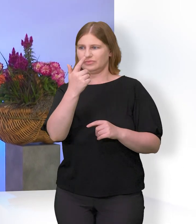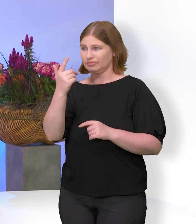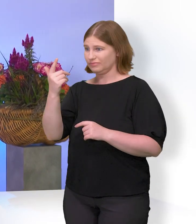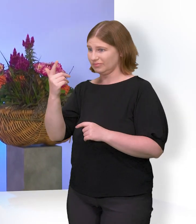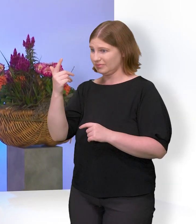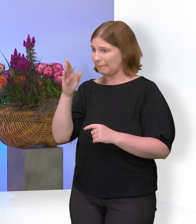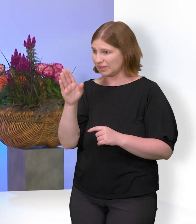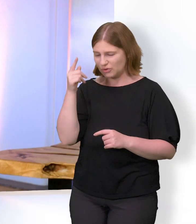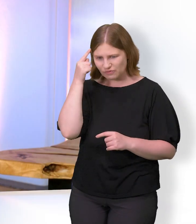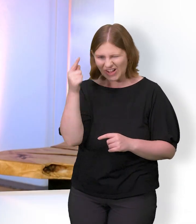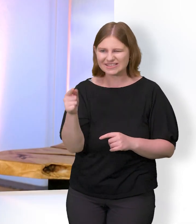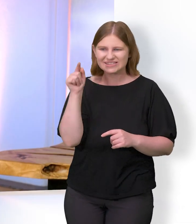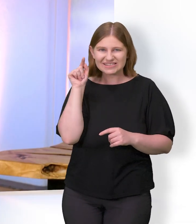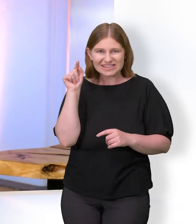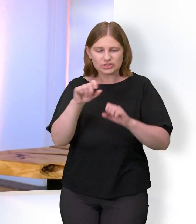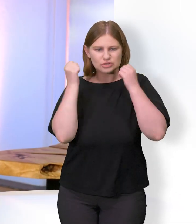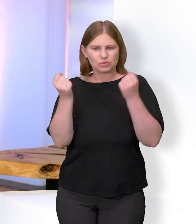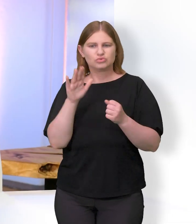wird.